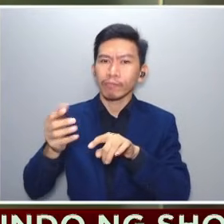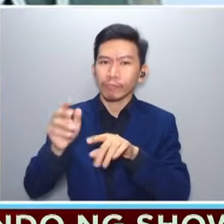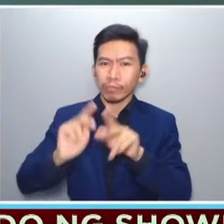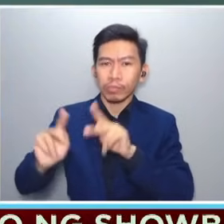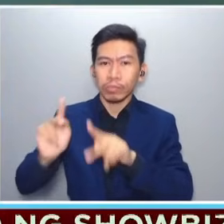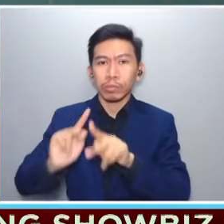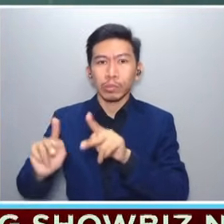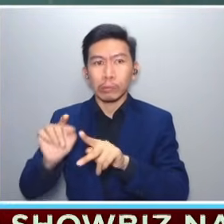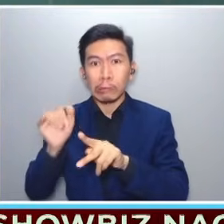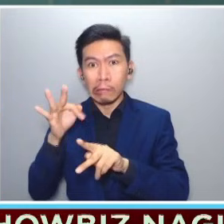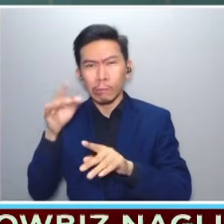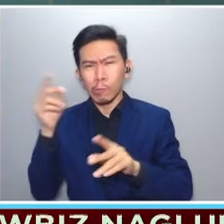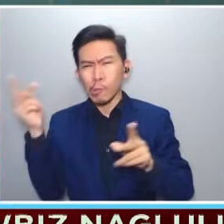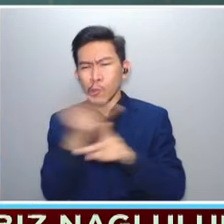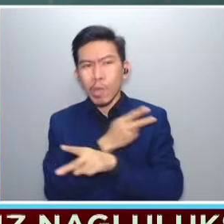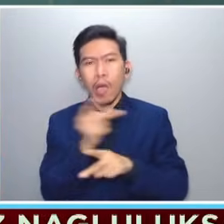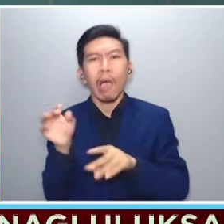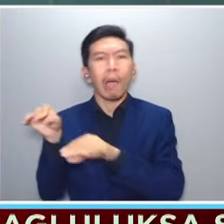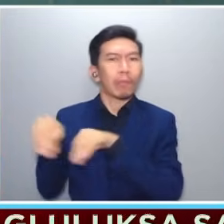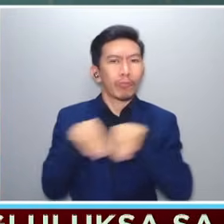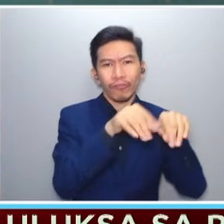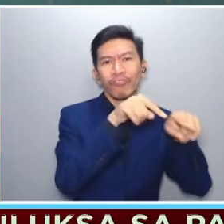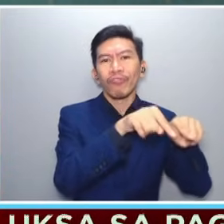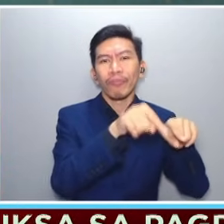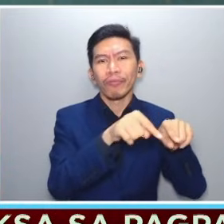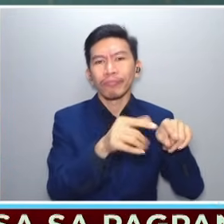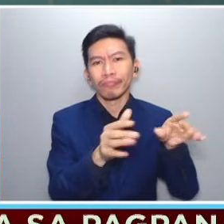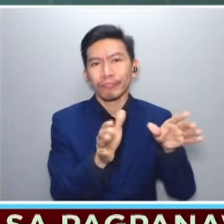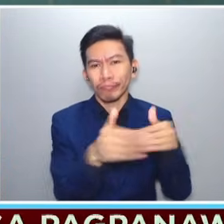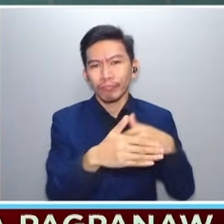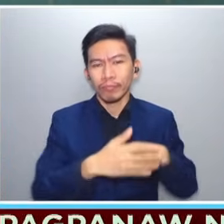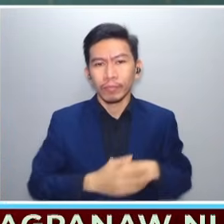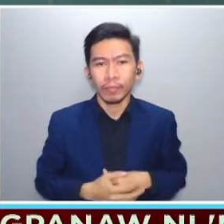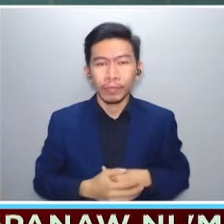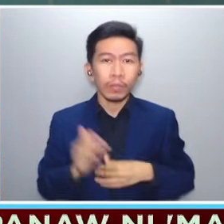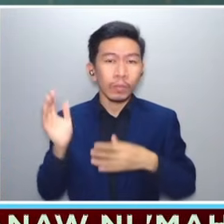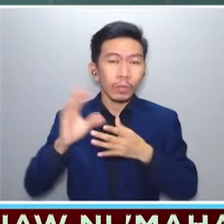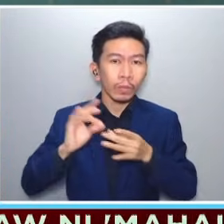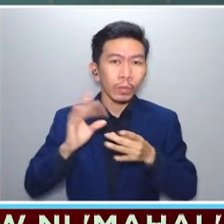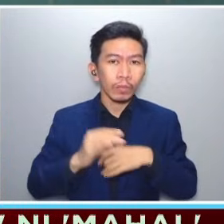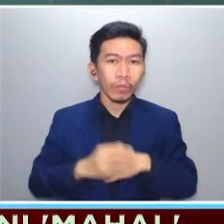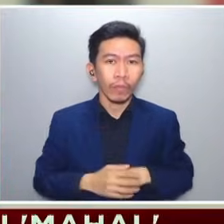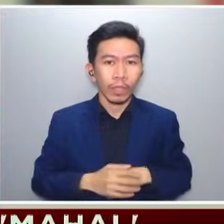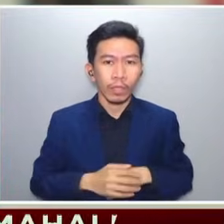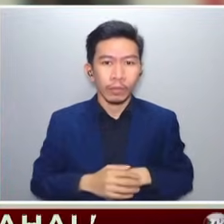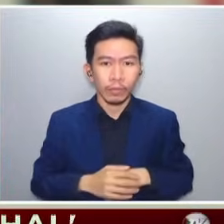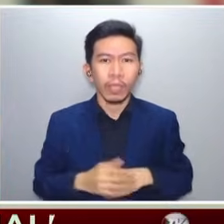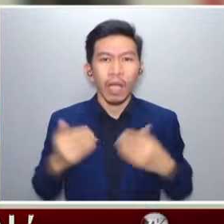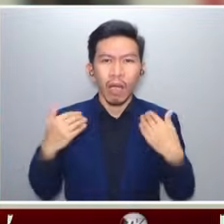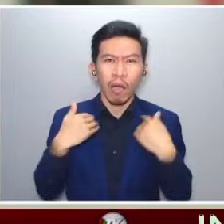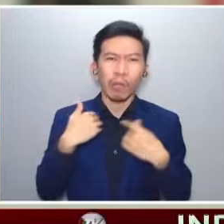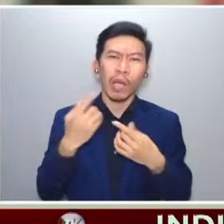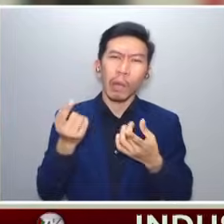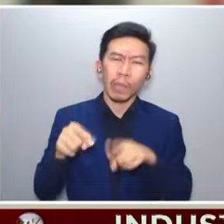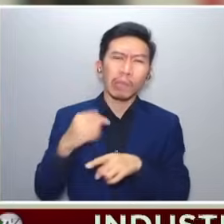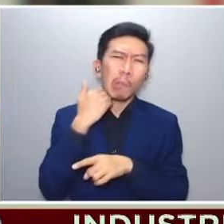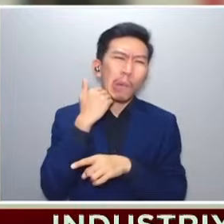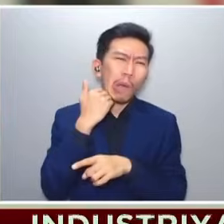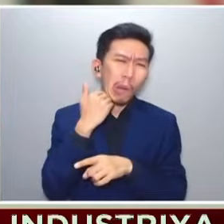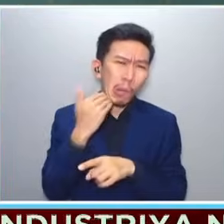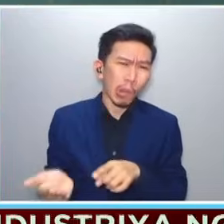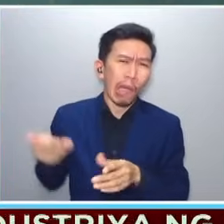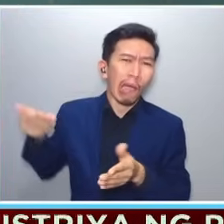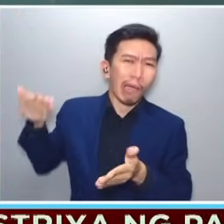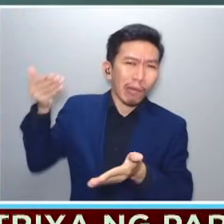kondisyon. Ang problem nga po namin kuminsan is may mga DOA po kami, sir. Last night we had two DOAs. Ang nakuha